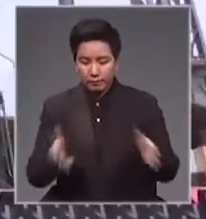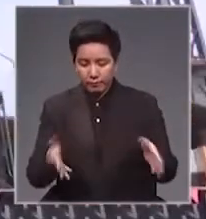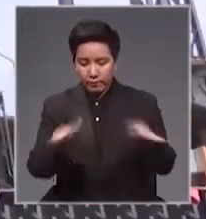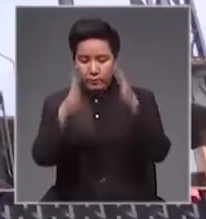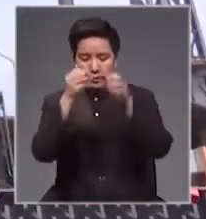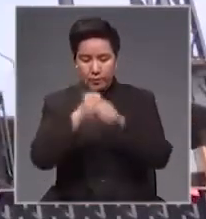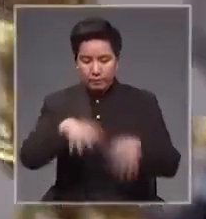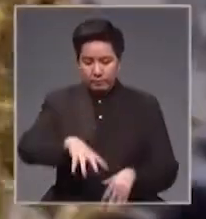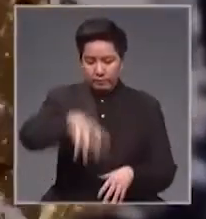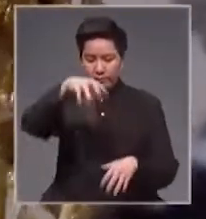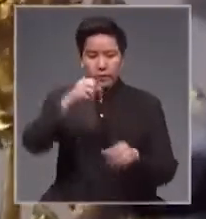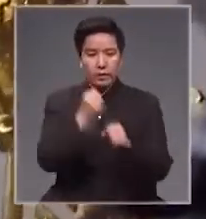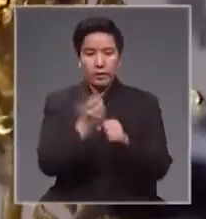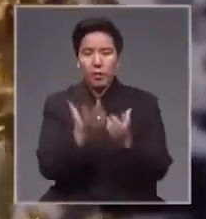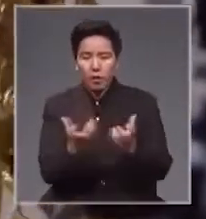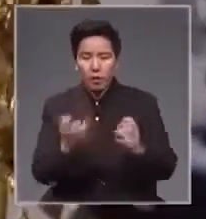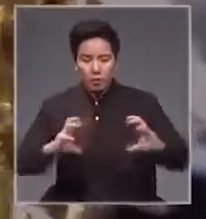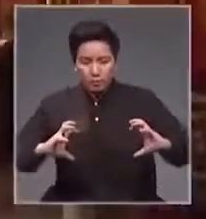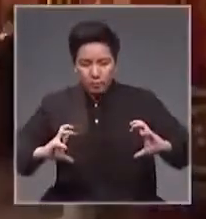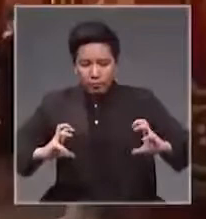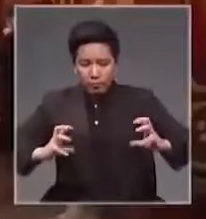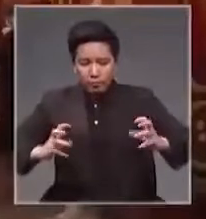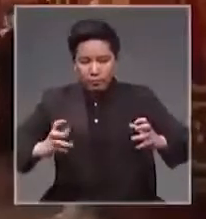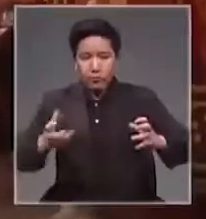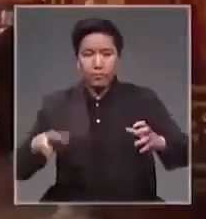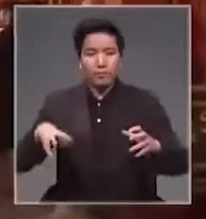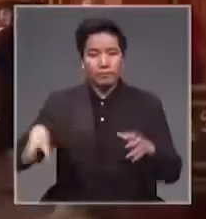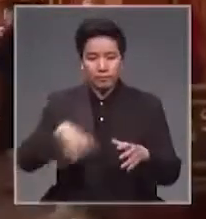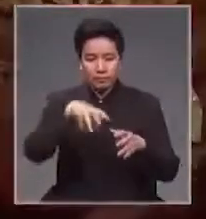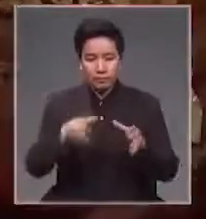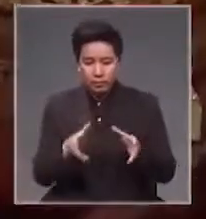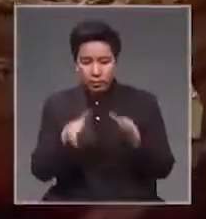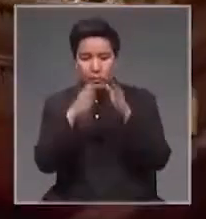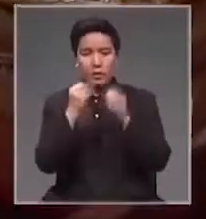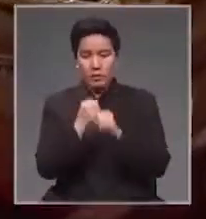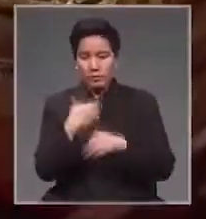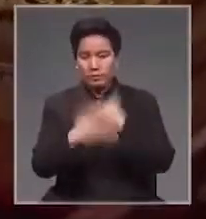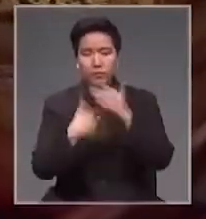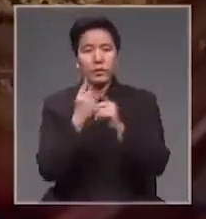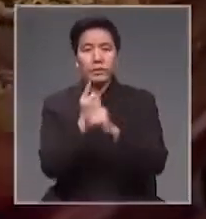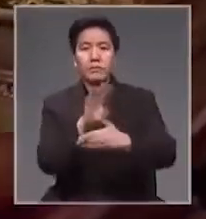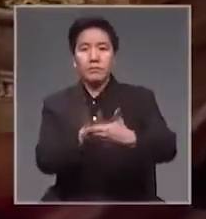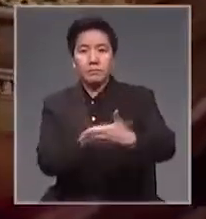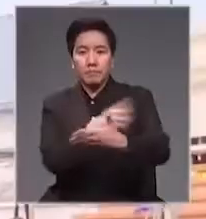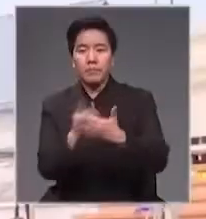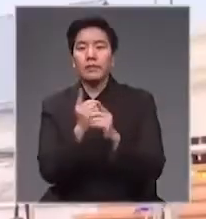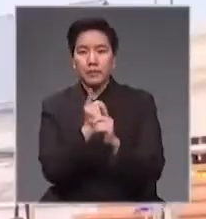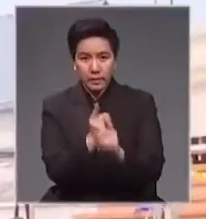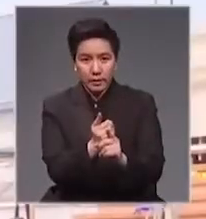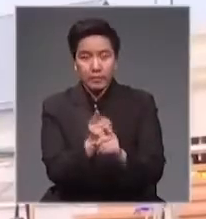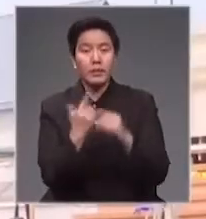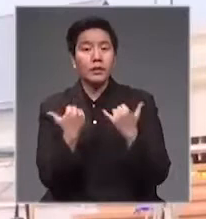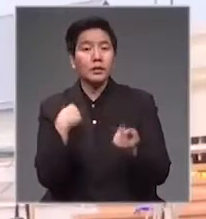พระเมรุมาตรและบูรณะปฏิสังขรณ์ราชรถและพระยานมาตรมีความคืบหน้าเป็นไปตามแผนงานที่ได้กำหนดไว้ส